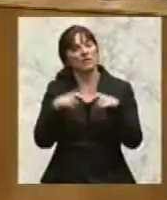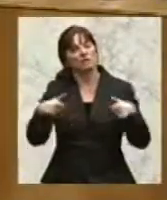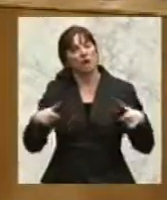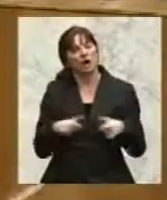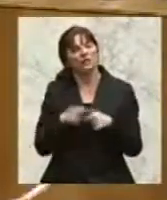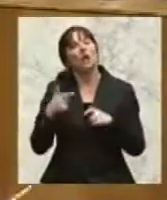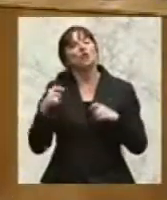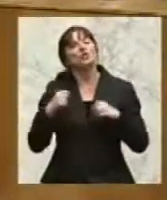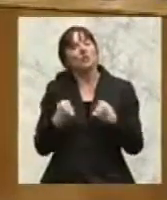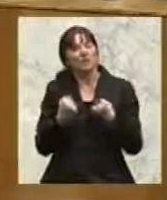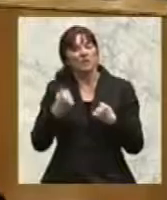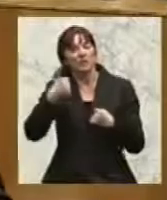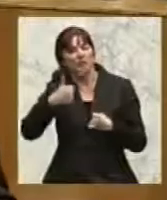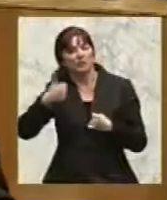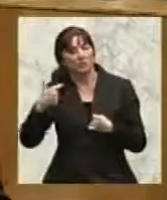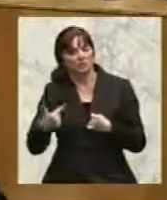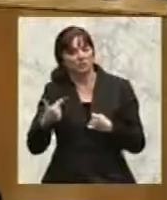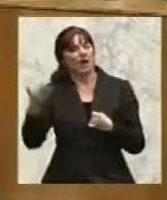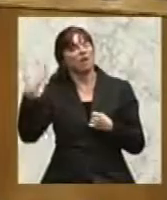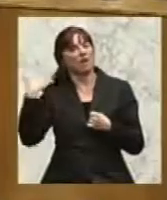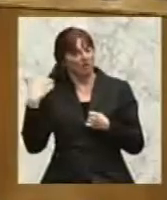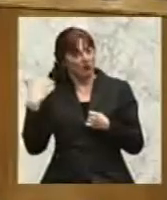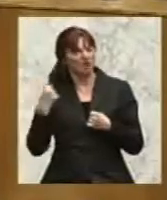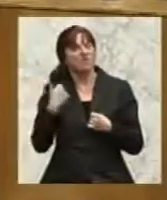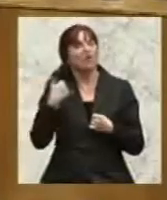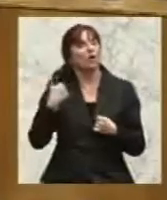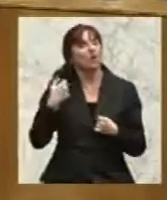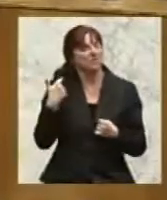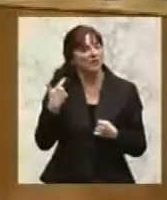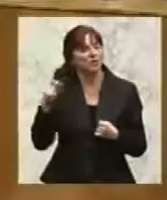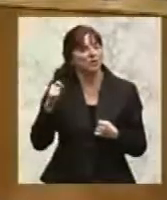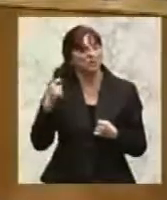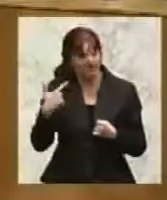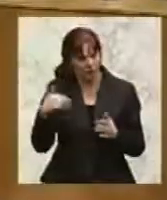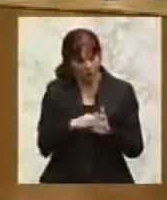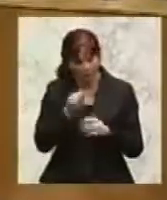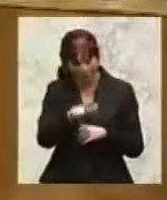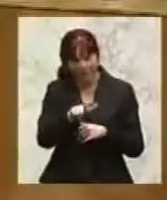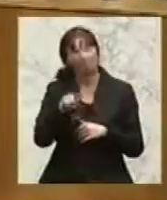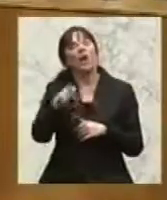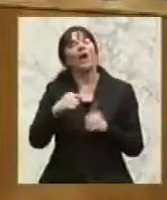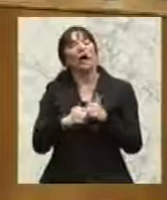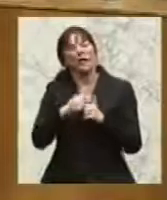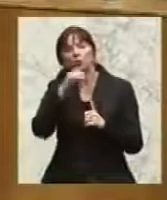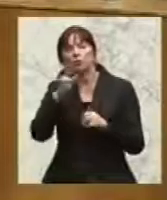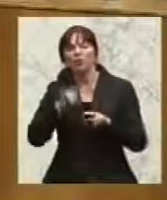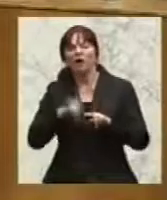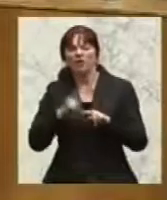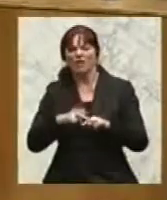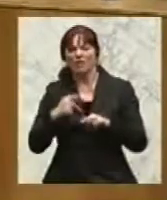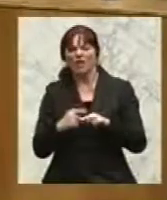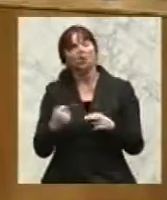ausgeweitet. Gemäß Stabilitätspakt 2011 hat der Rechnungshof bei mutmaßlich unzulässiger Verschlechterung der vereinbarten